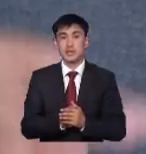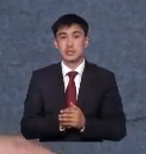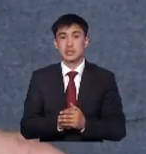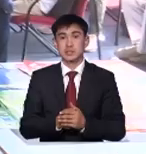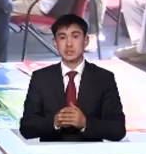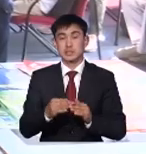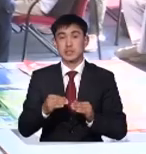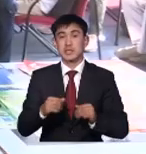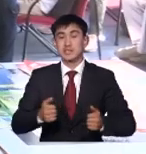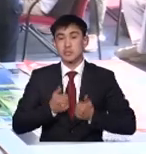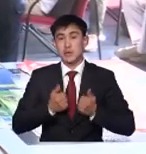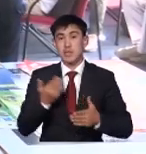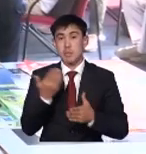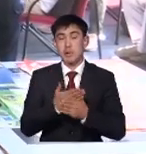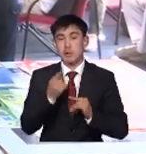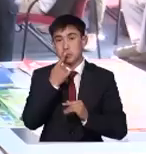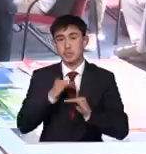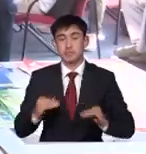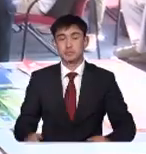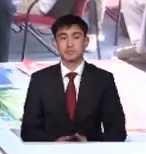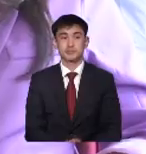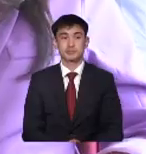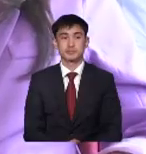формировать в детях неравнодушие и стремление помогать ближним.